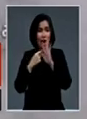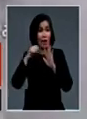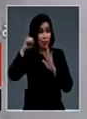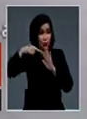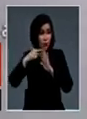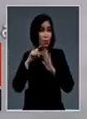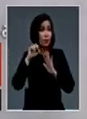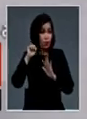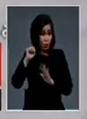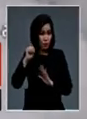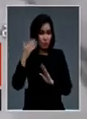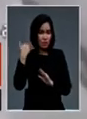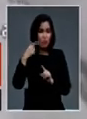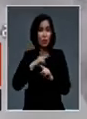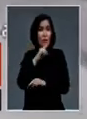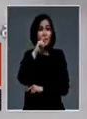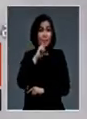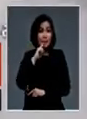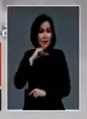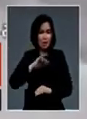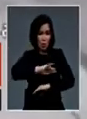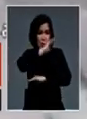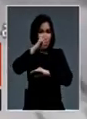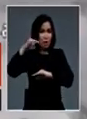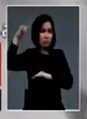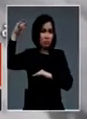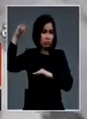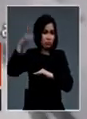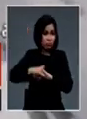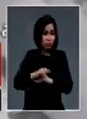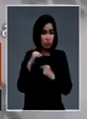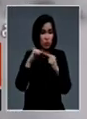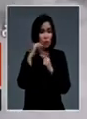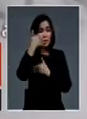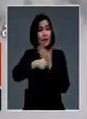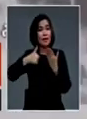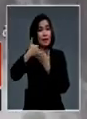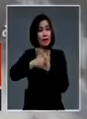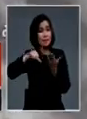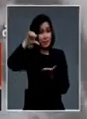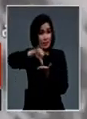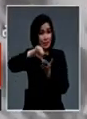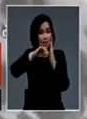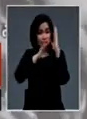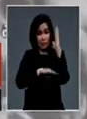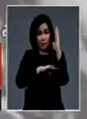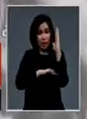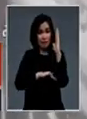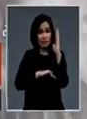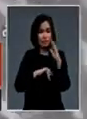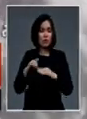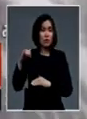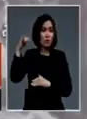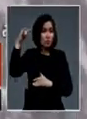ประสบอุบัติเหตุนะครับตกบนภูเขาเดน่าในพื้นที่ห่างไกลทางตอนใต้ของอิหร่านพื้นที่ที่เครื่องบินตกของส